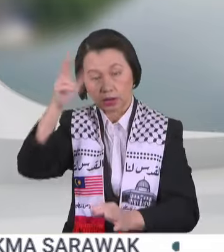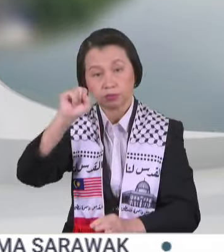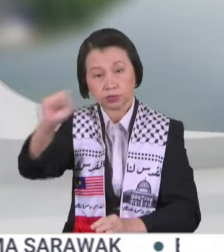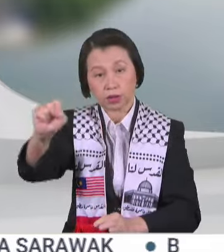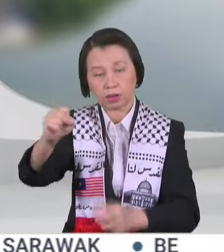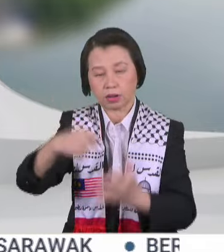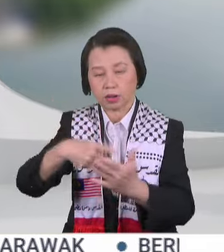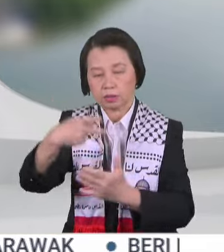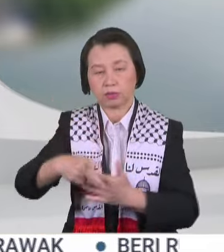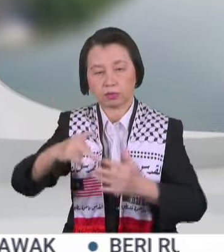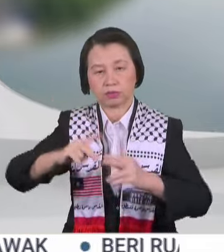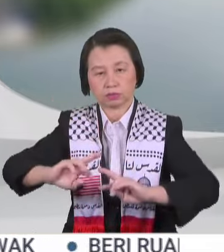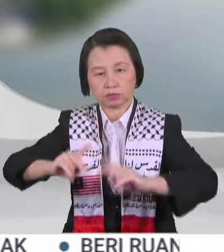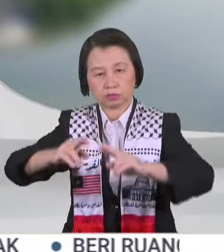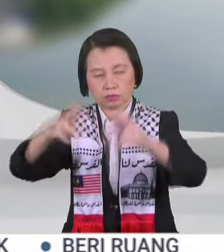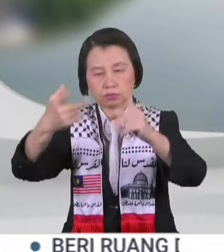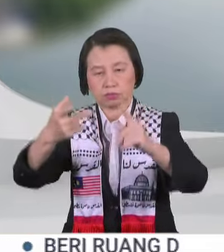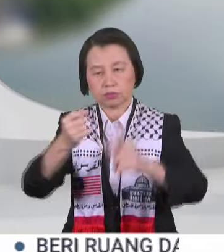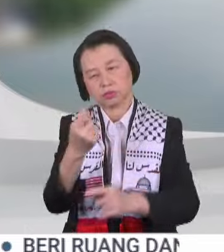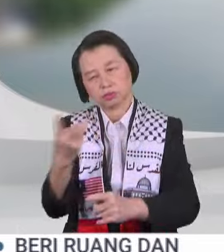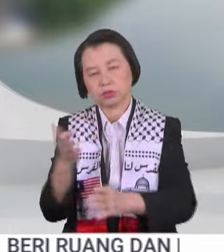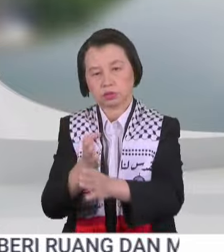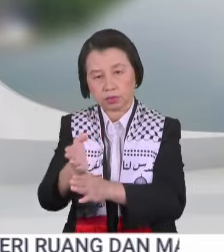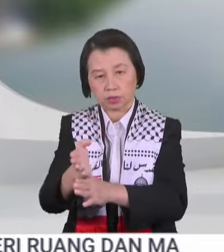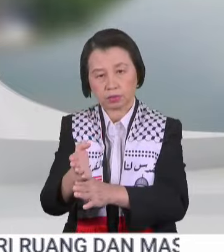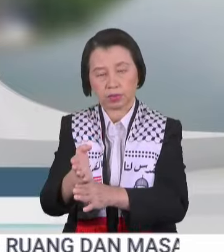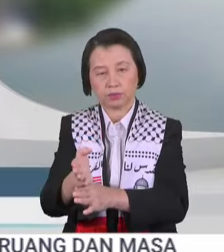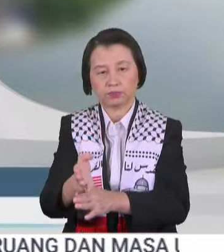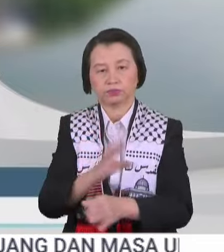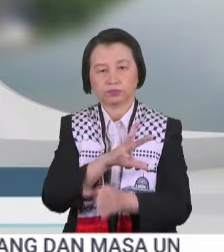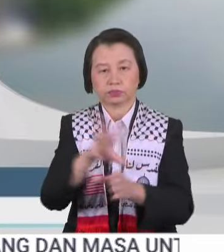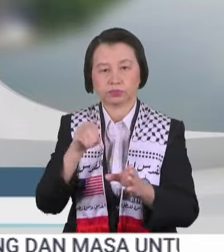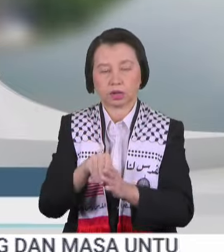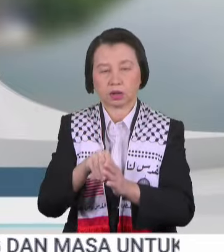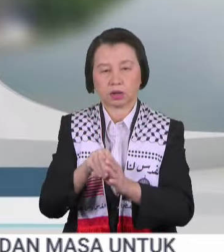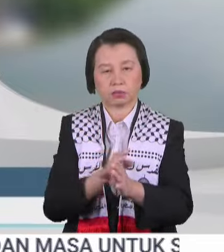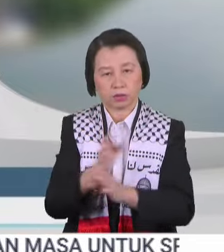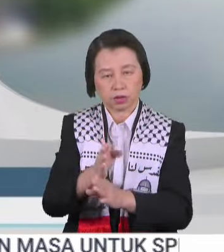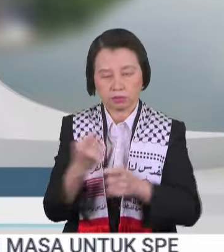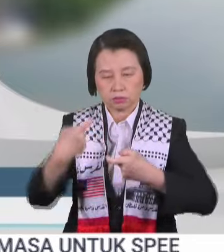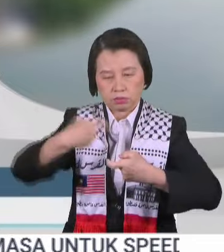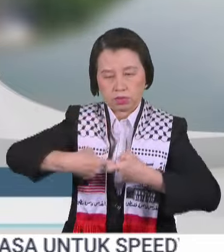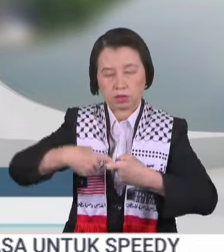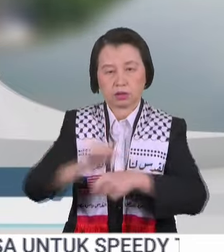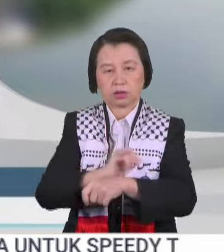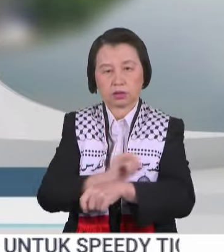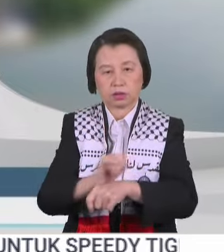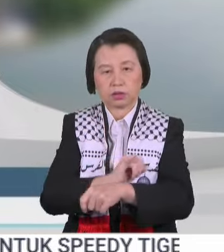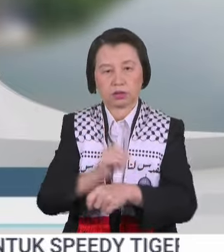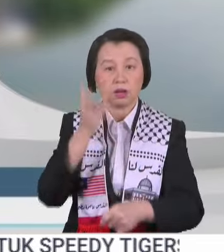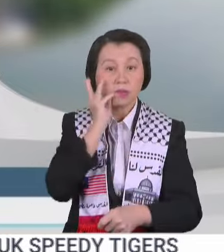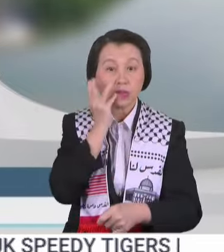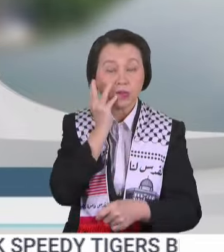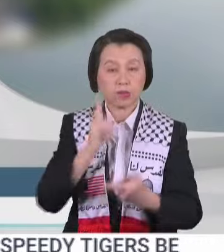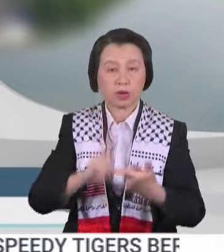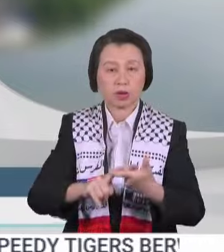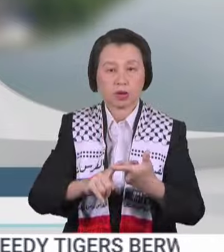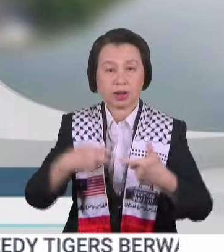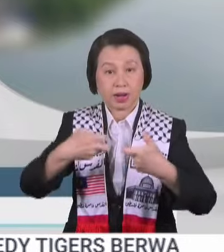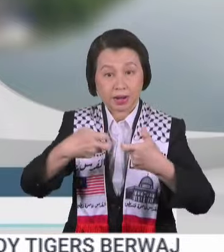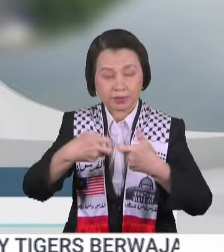dalam projek pembangunan beberapa sektor di Sabah. Ini termasuklah sektor berkaitan industri padi, penjanaan